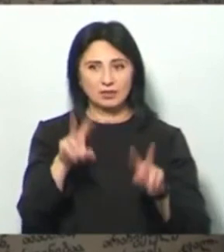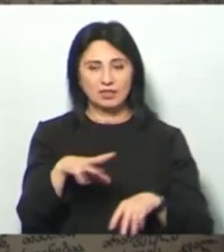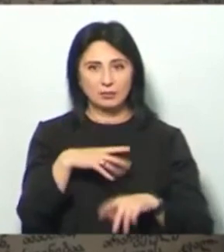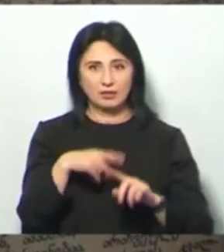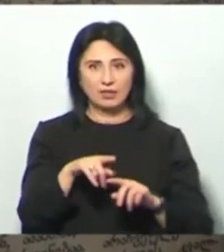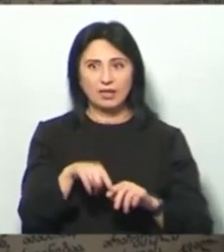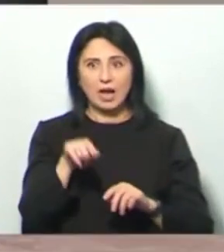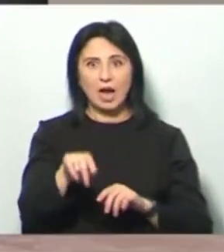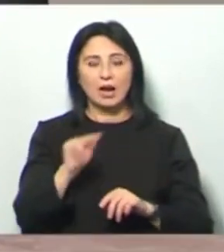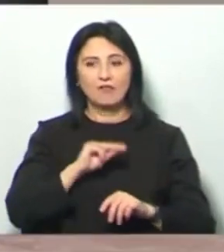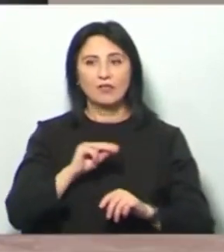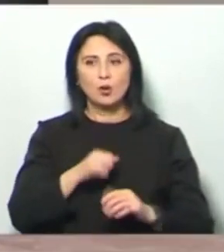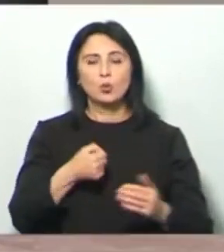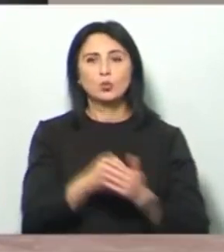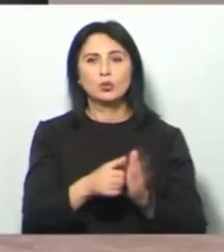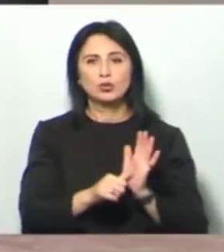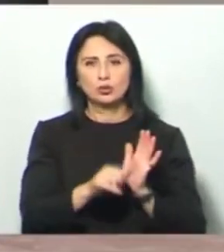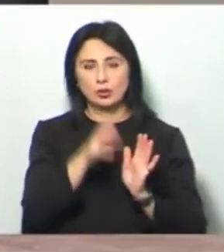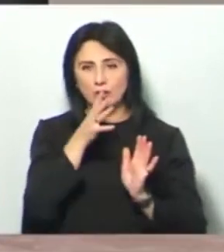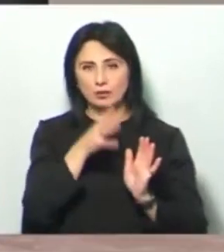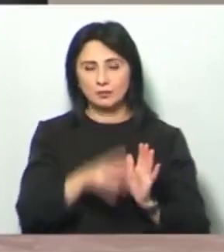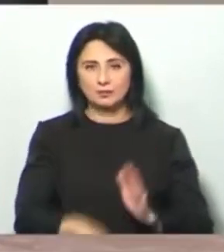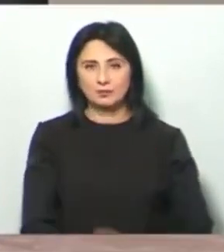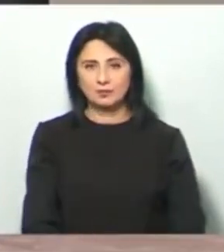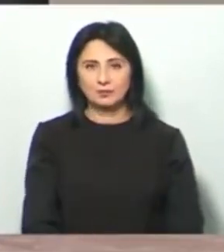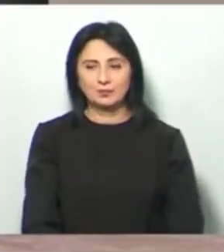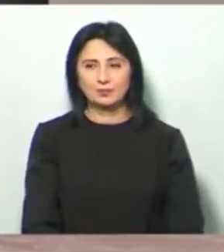აქ ვიმუშავე 60 წლამდე.